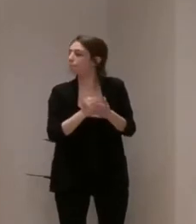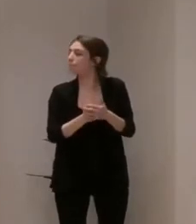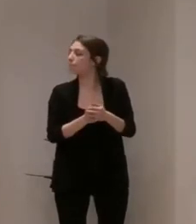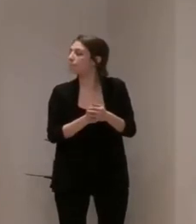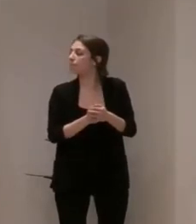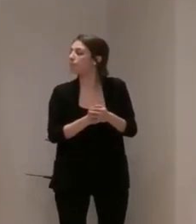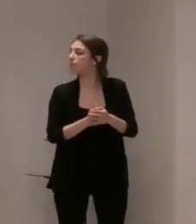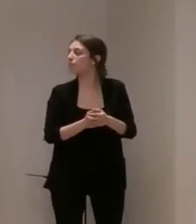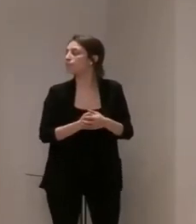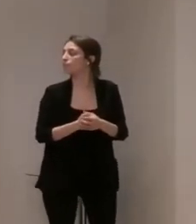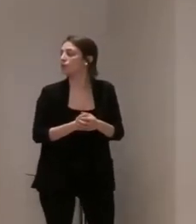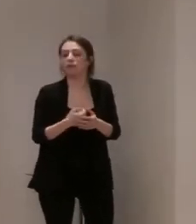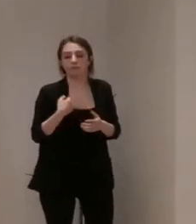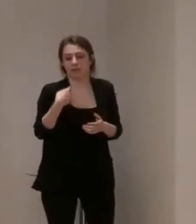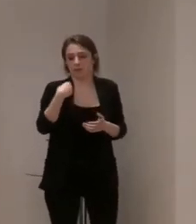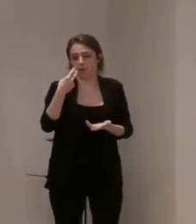mireu,